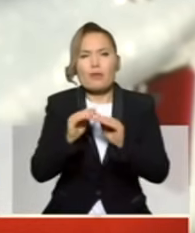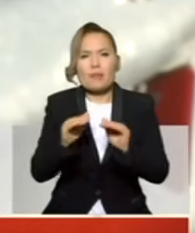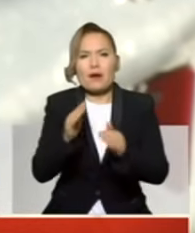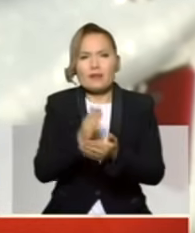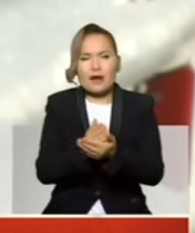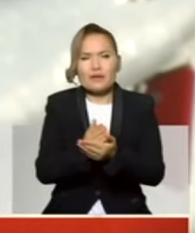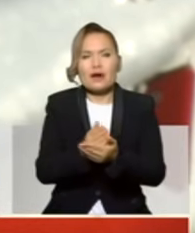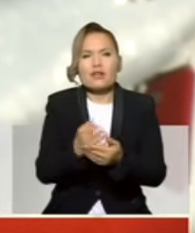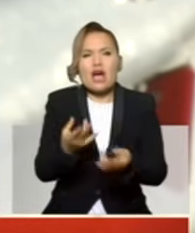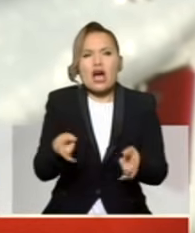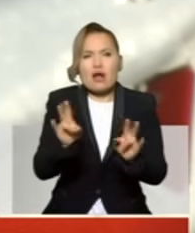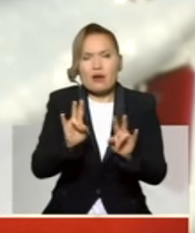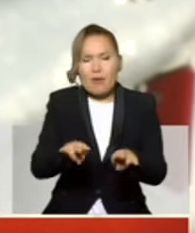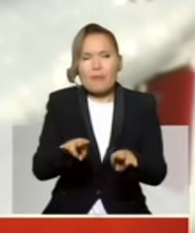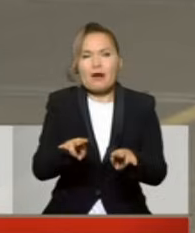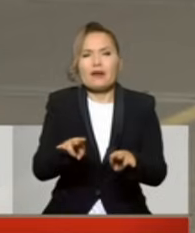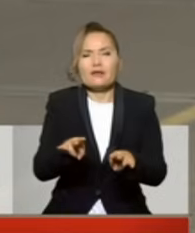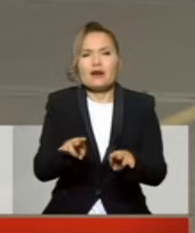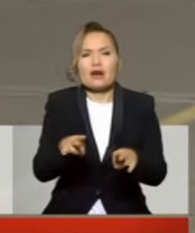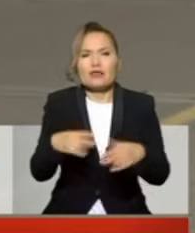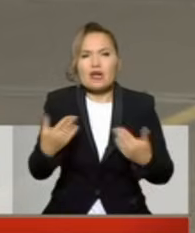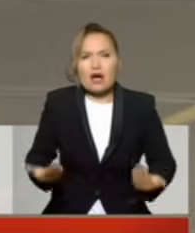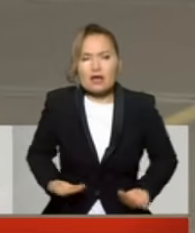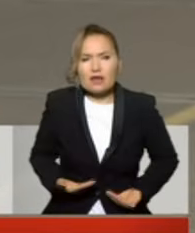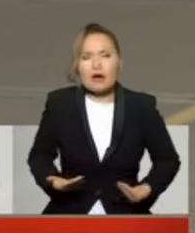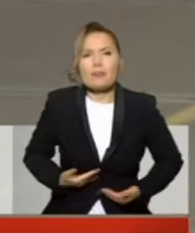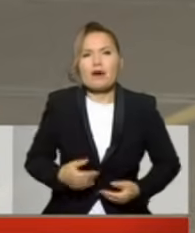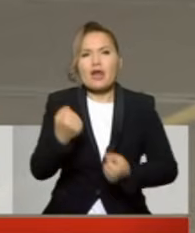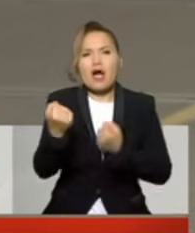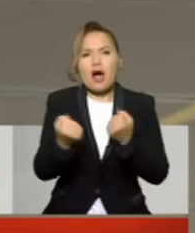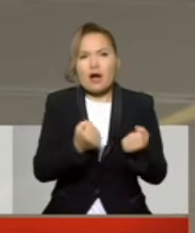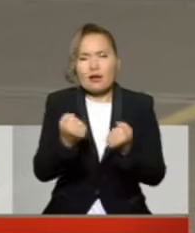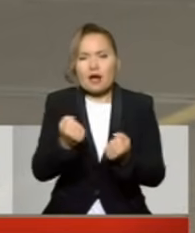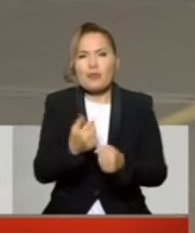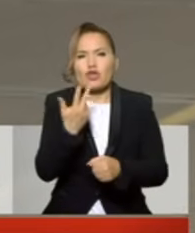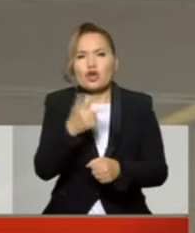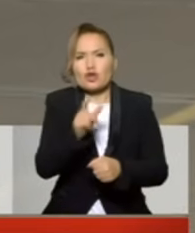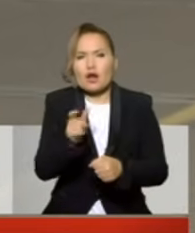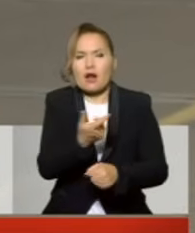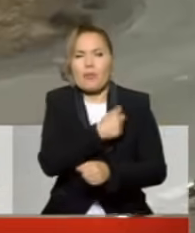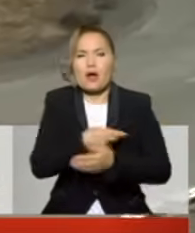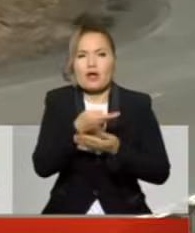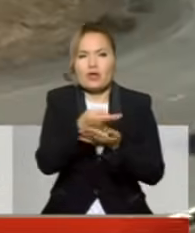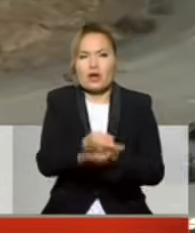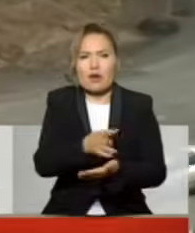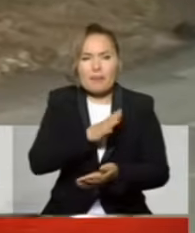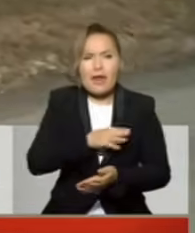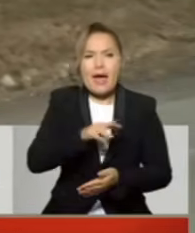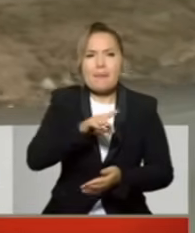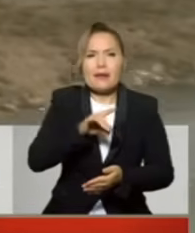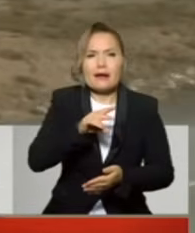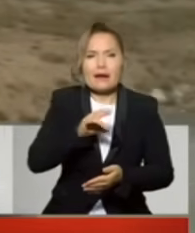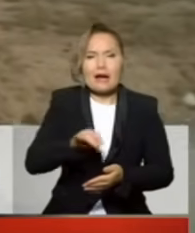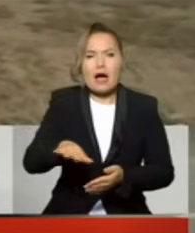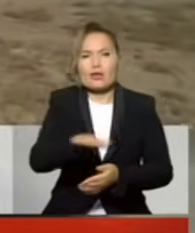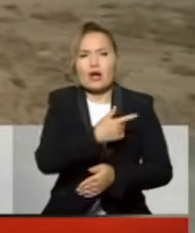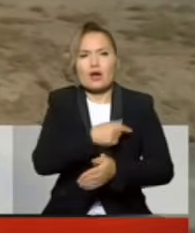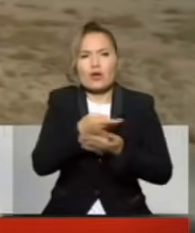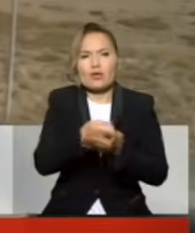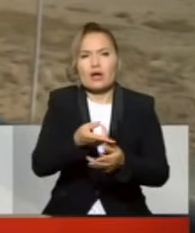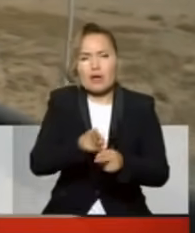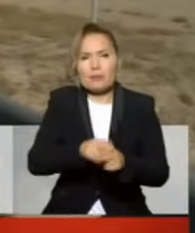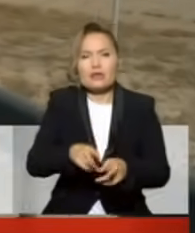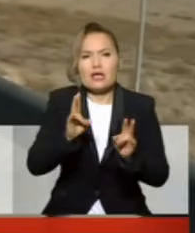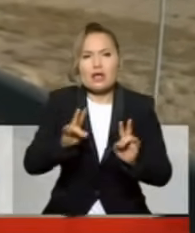Ал аман қалған Alphard-тың жүргізушісі мен 3 жолаушы түрлі дене жарақатымен Меркау аудандық ауруханасына жеткізілді.